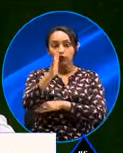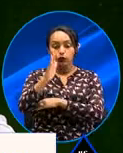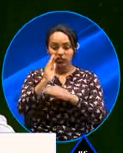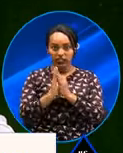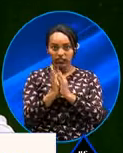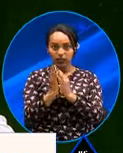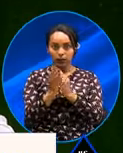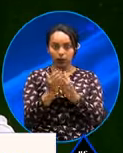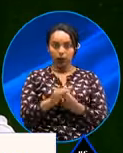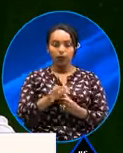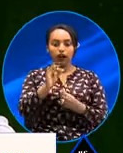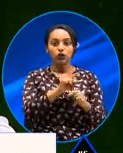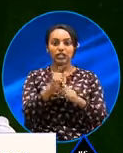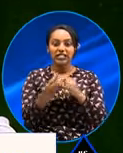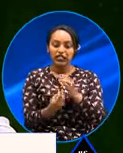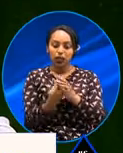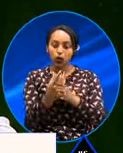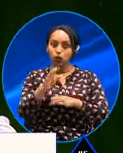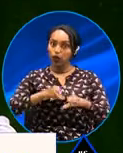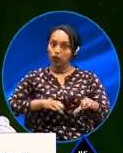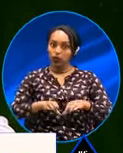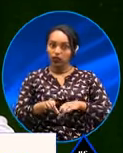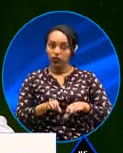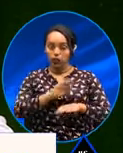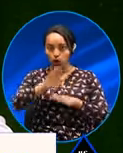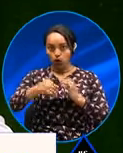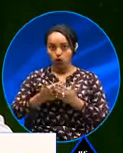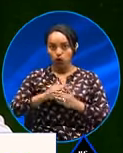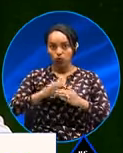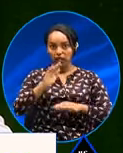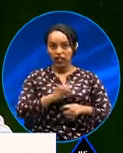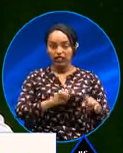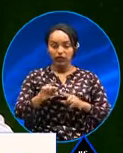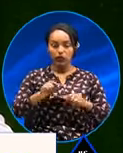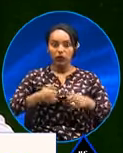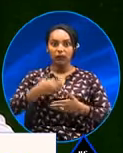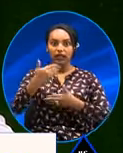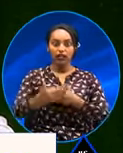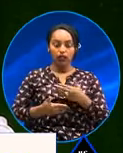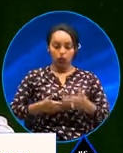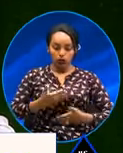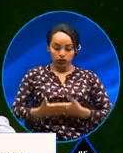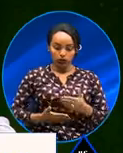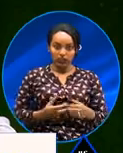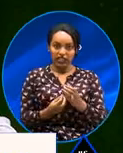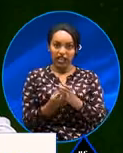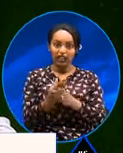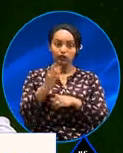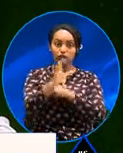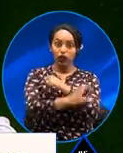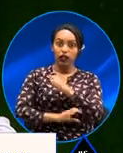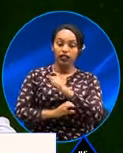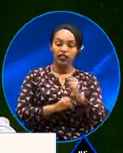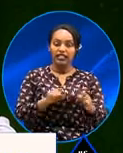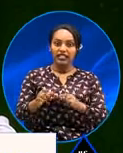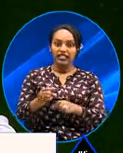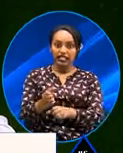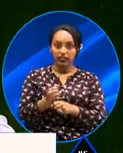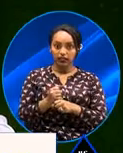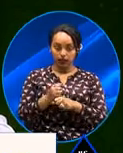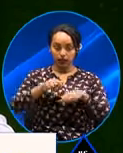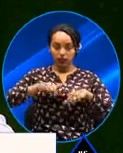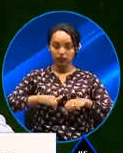ችግኞች ክብካቤ አግኝተው እንዲጸድቁ የማድረግ ከሁሉ በላይ ደግሞ የሚቀጥለው ትውልድ የለመለመች ሀገር